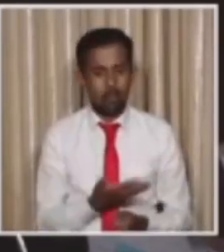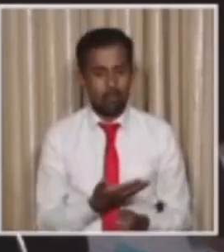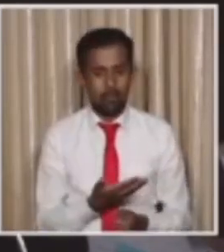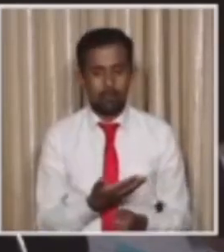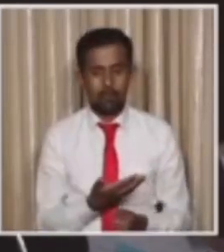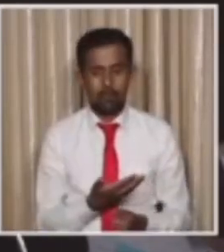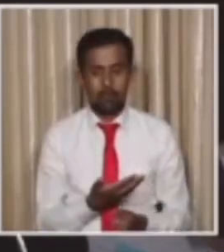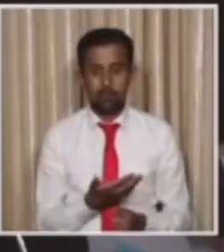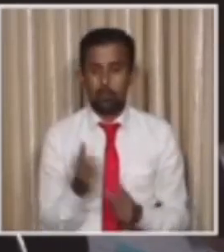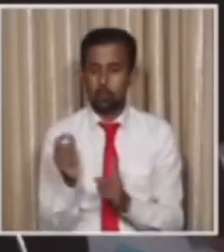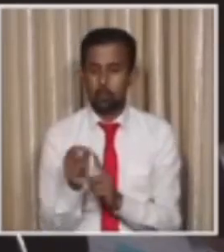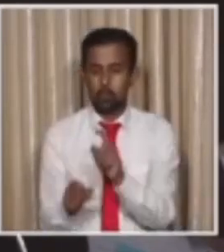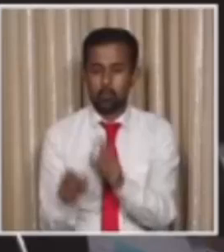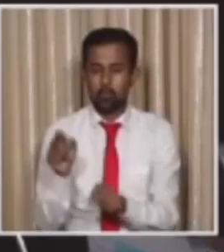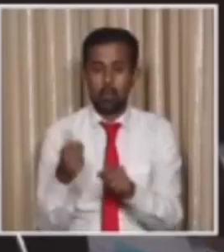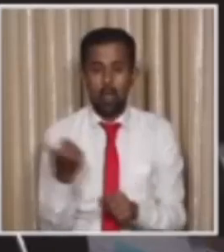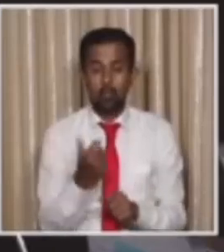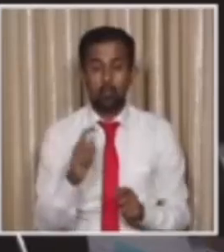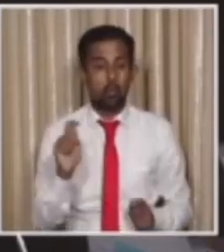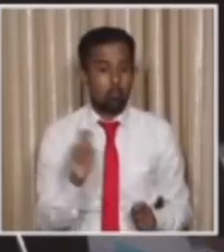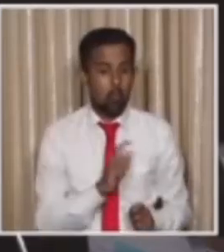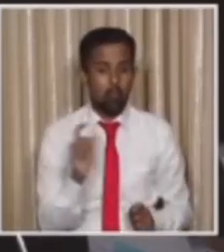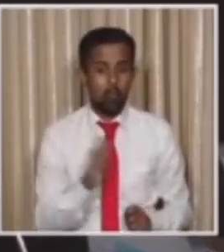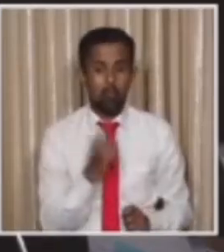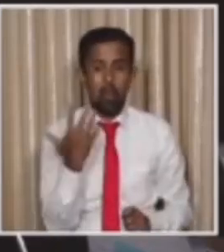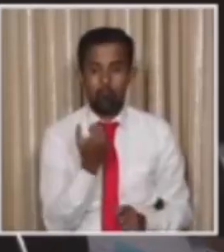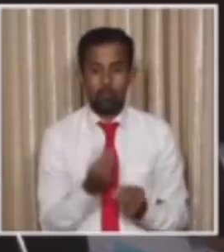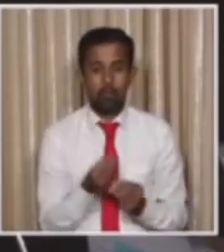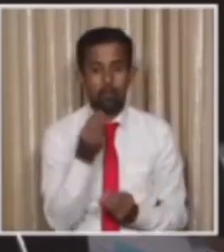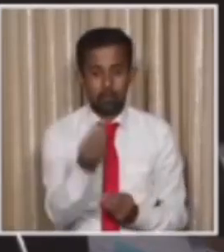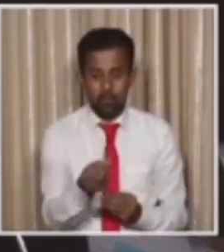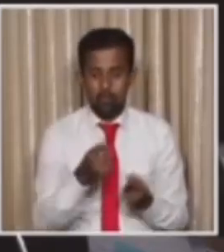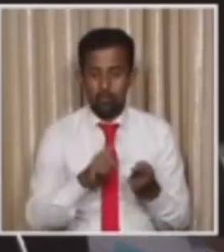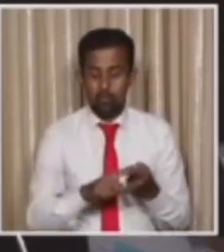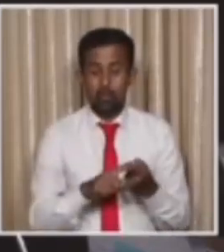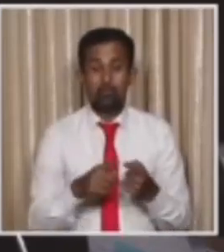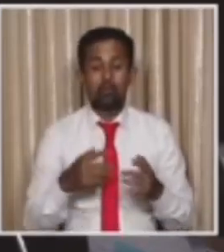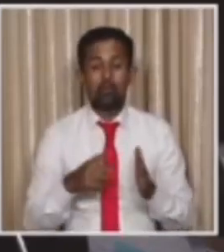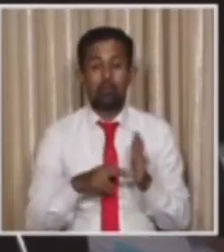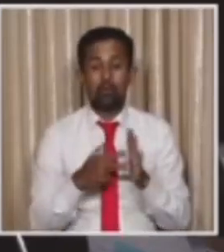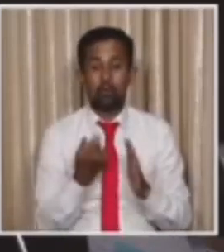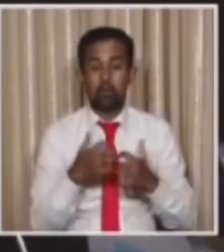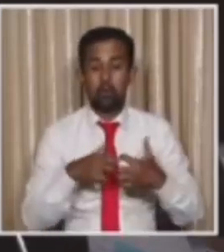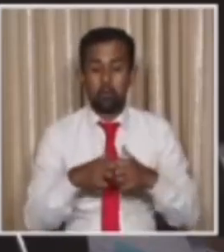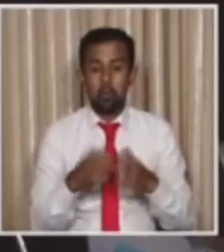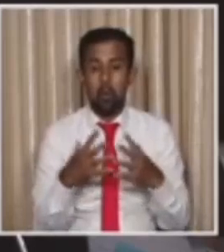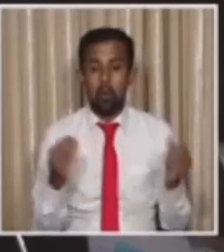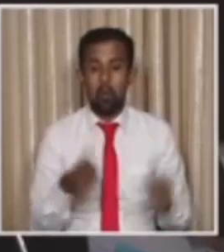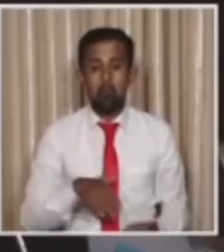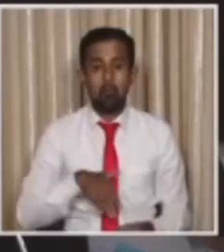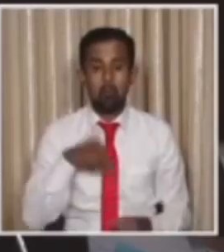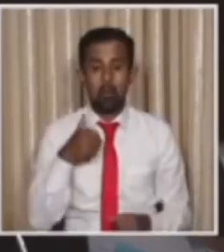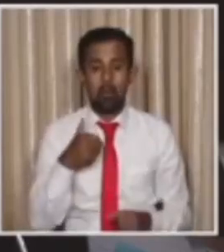එක පැත්තකින් මේ දුගී ජනයාට නව ආදායම් අවස්ථා ලබා දීමත් මේ අර්බුදයෙන් ගැලවීමට තිබෙන ප්‍රධානම මාර්ගය වන්නේ